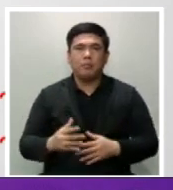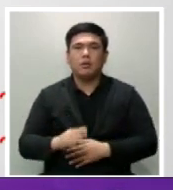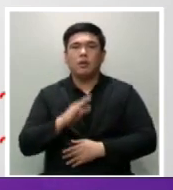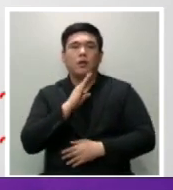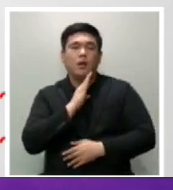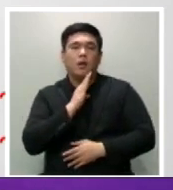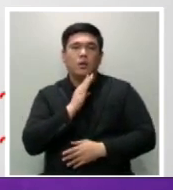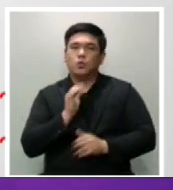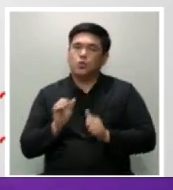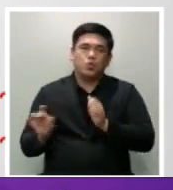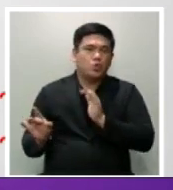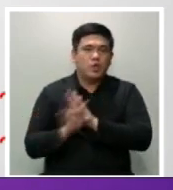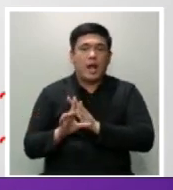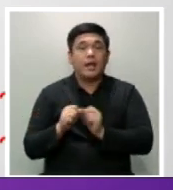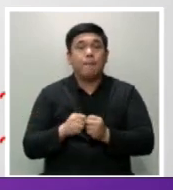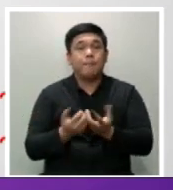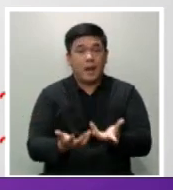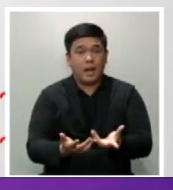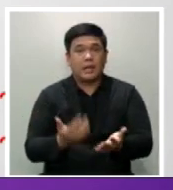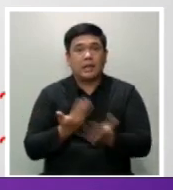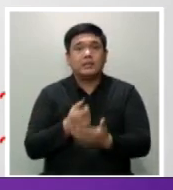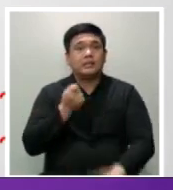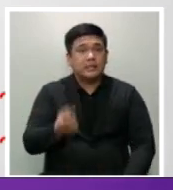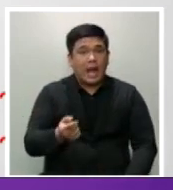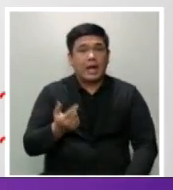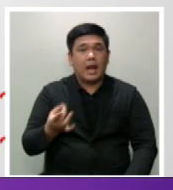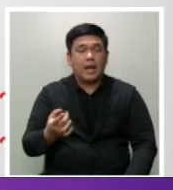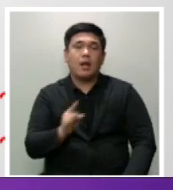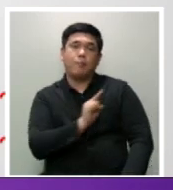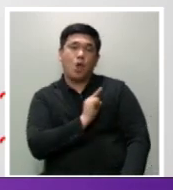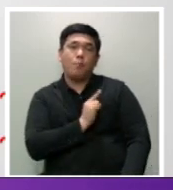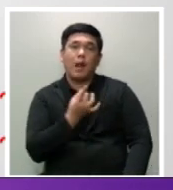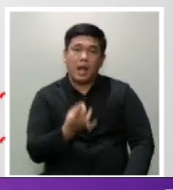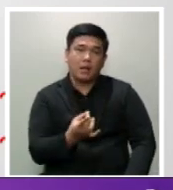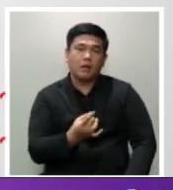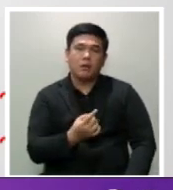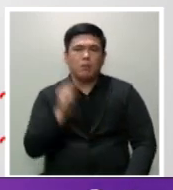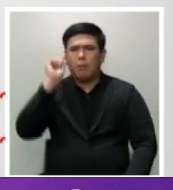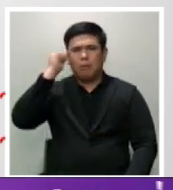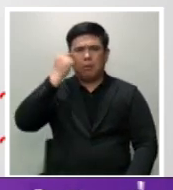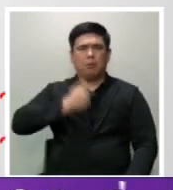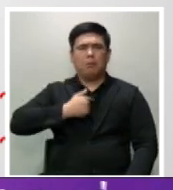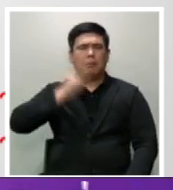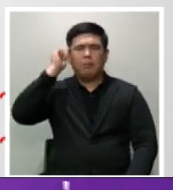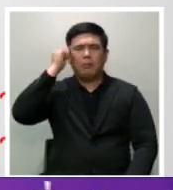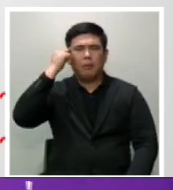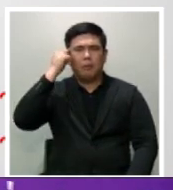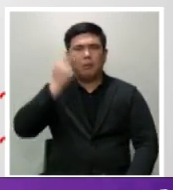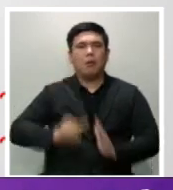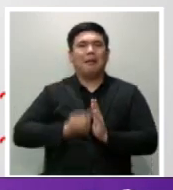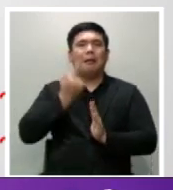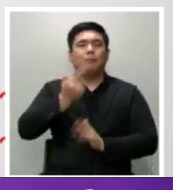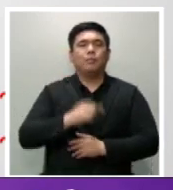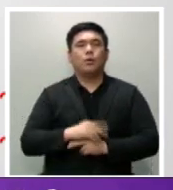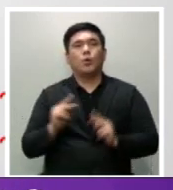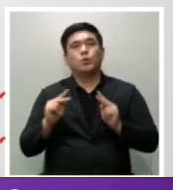ามว่าที่สุดของที่สุดแล้วเราจะต้องจ่ายอะไรรับผิดอะไรหรือผมไม่รู้จริงๆกระทรวงพา